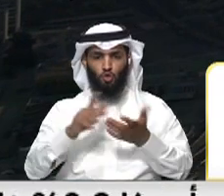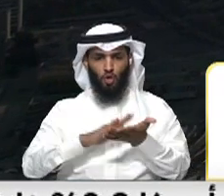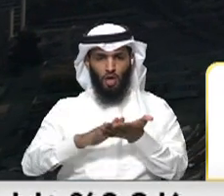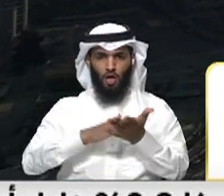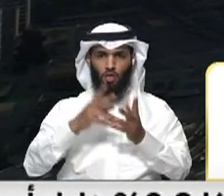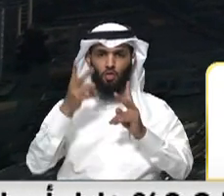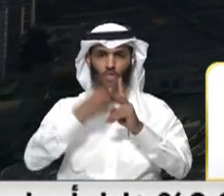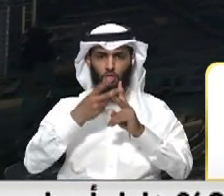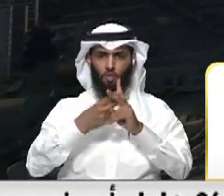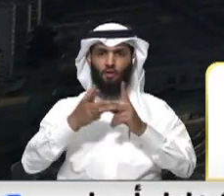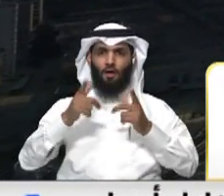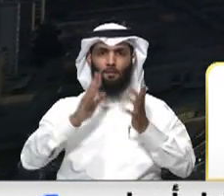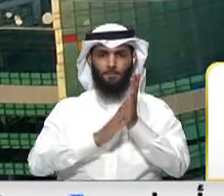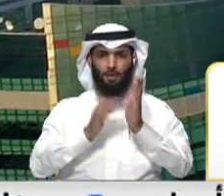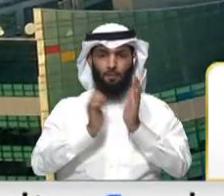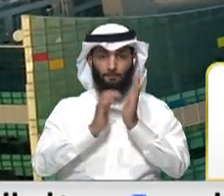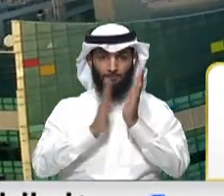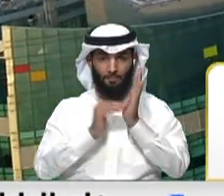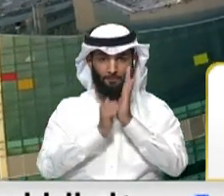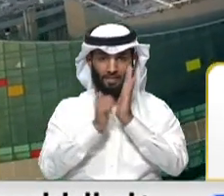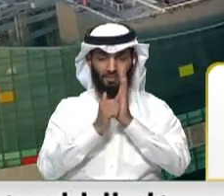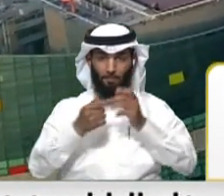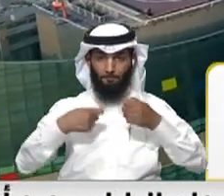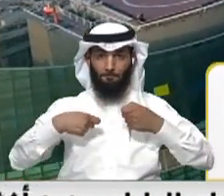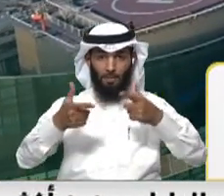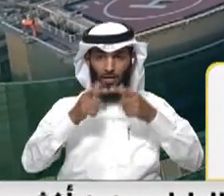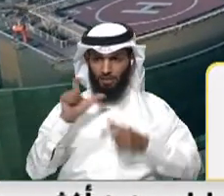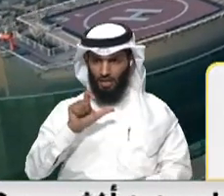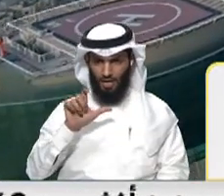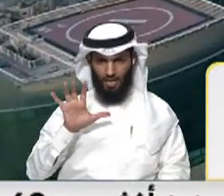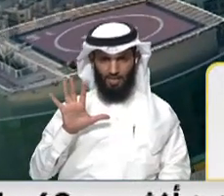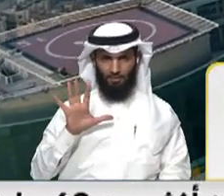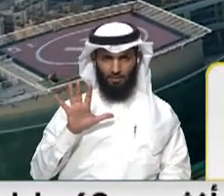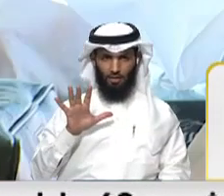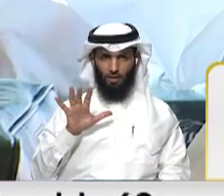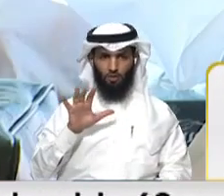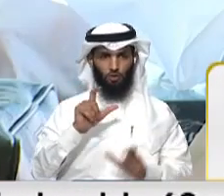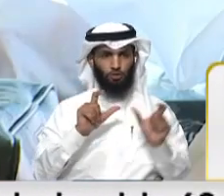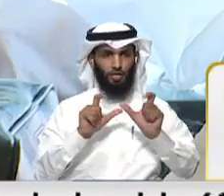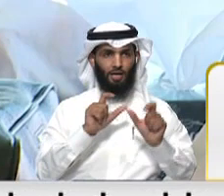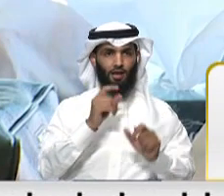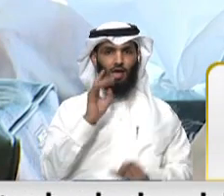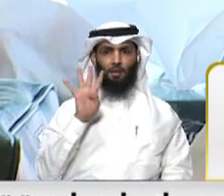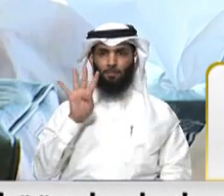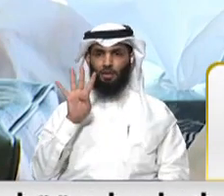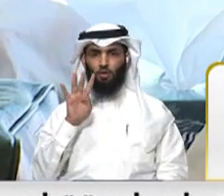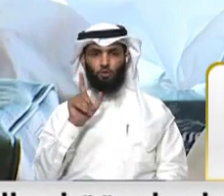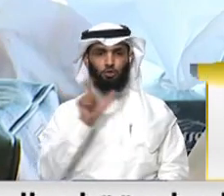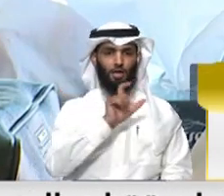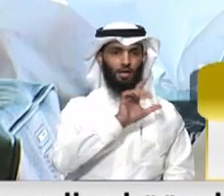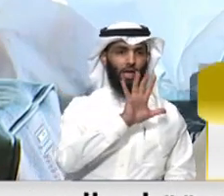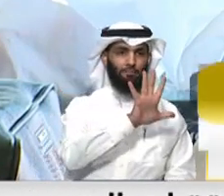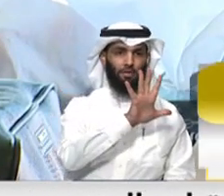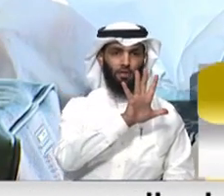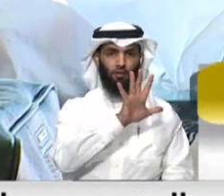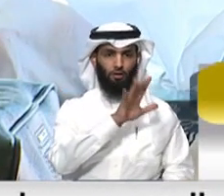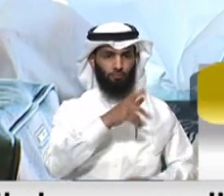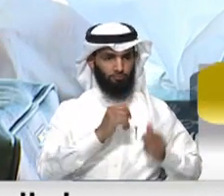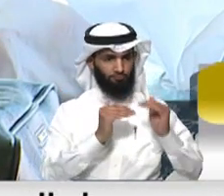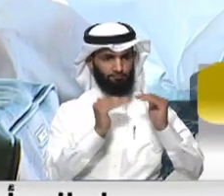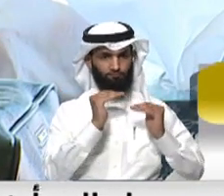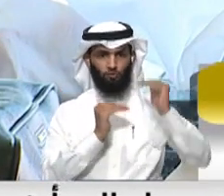والقيمه الاجماليه خلال تداولات شهر مايو عن الشهر الذي سبقه اذا بنتكلم على تداولات شهر 5